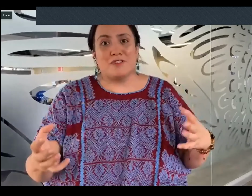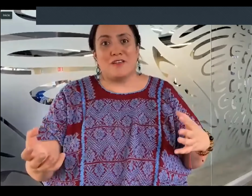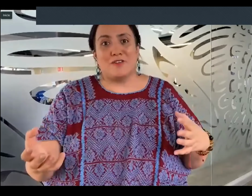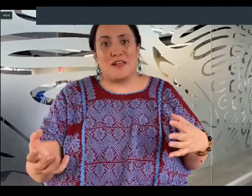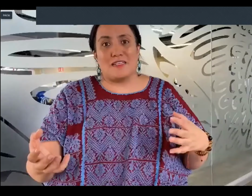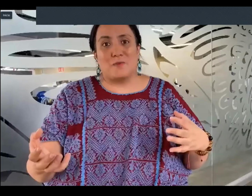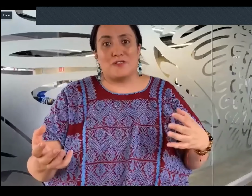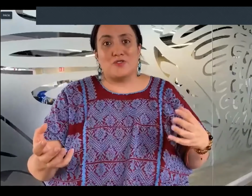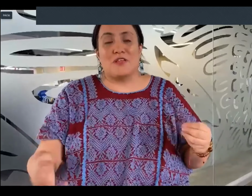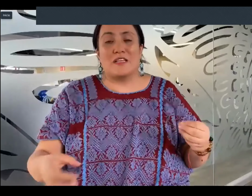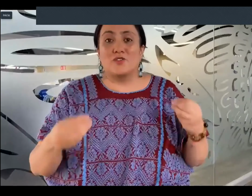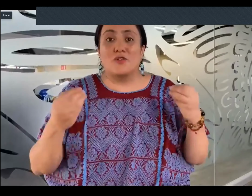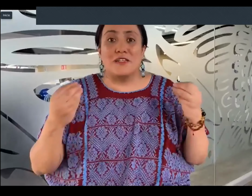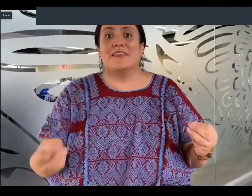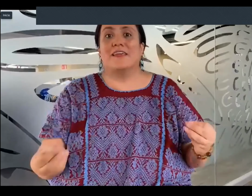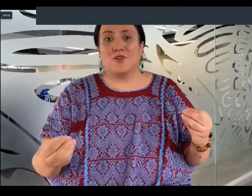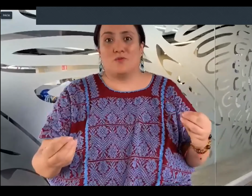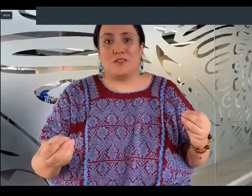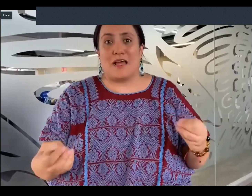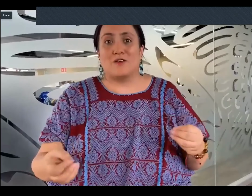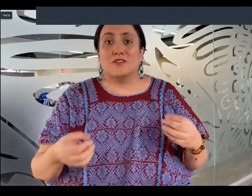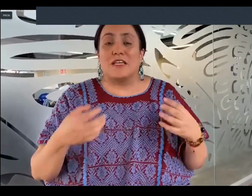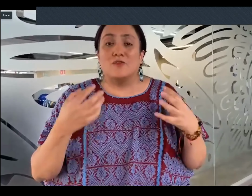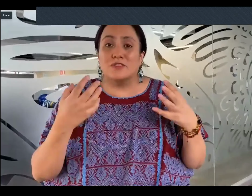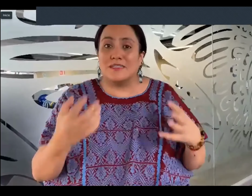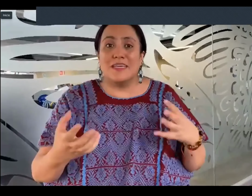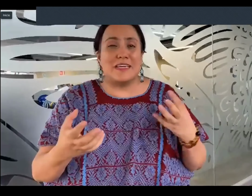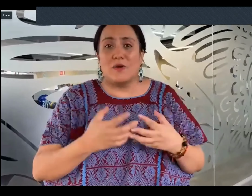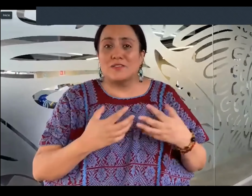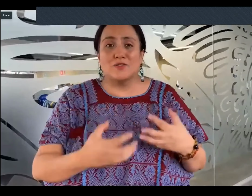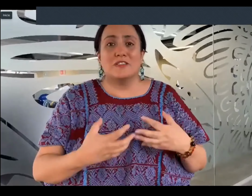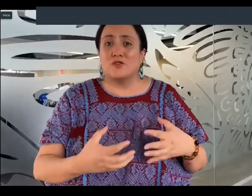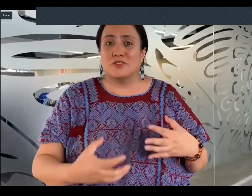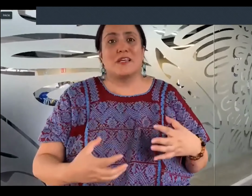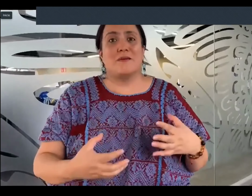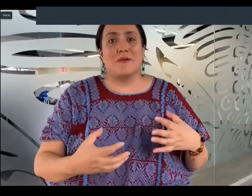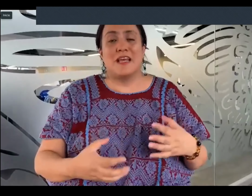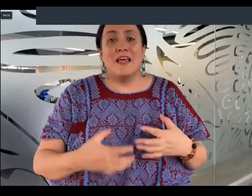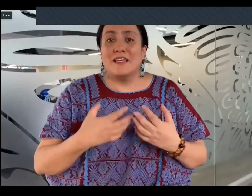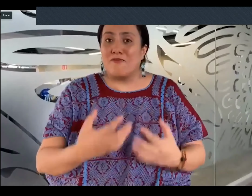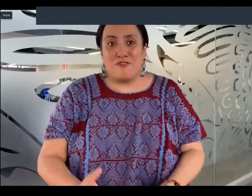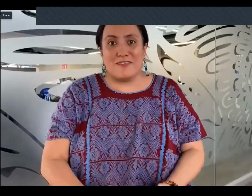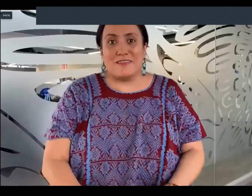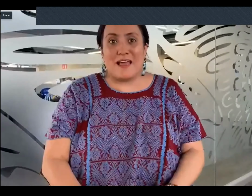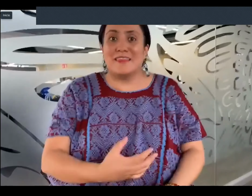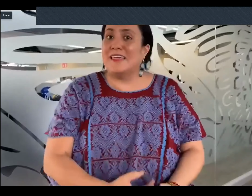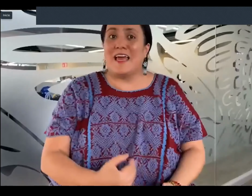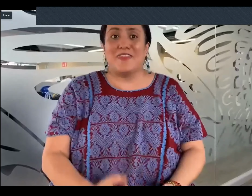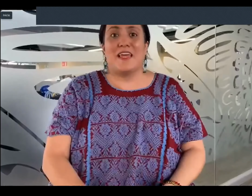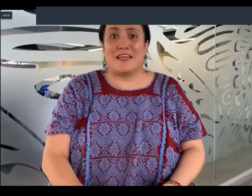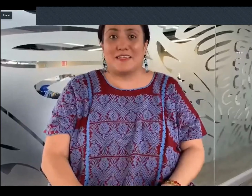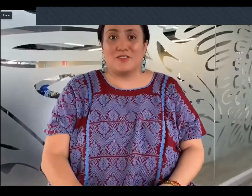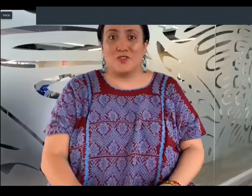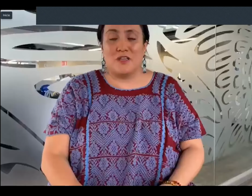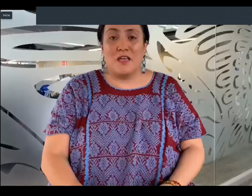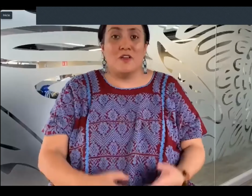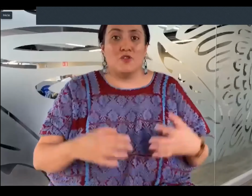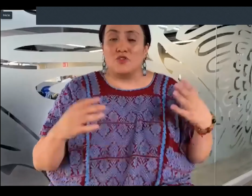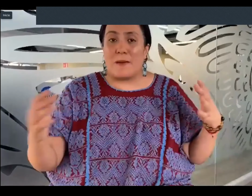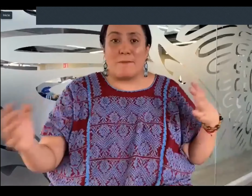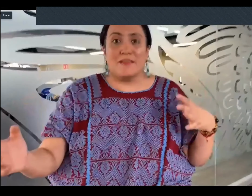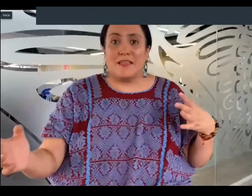À travailler sur des lignes directrices. Et dans ce travail, il y a un pourcentage très important de